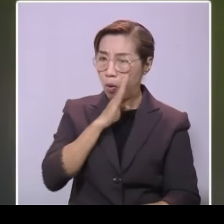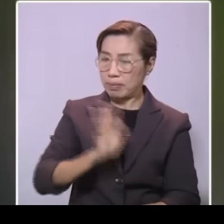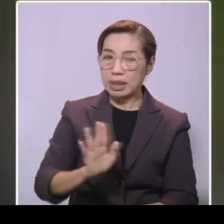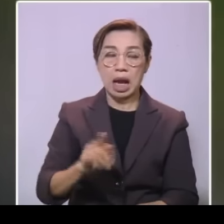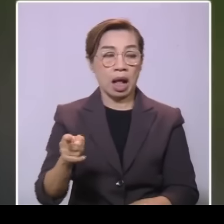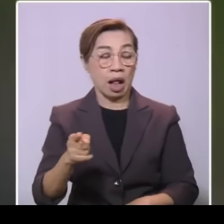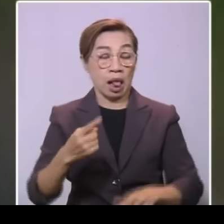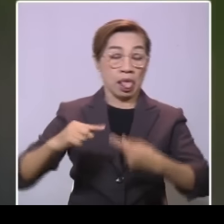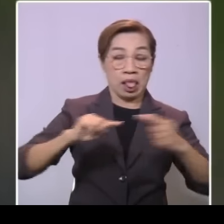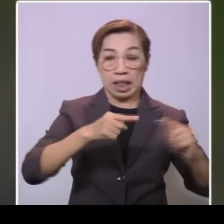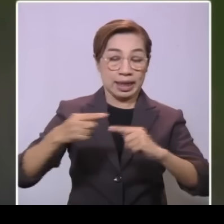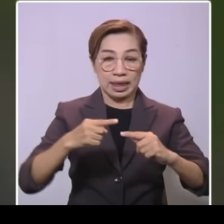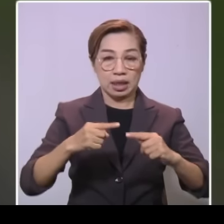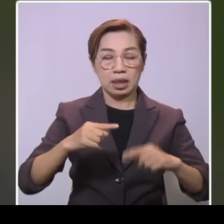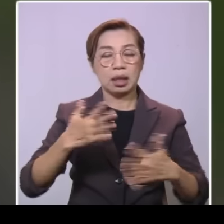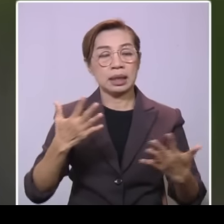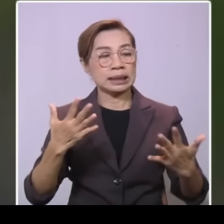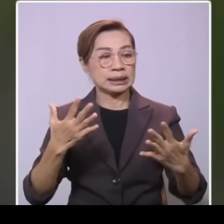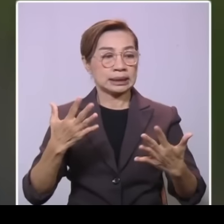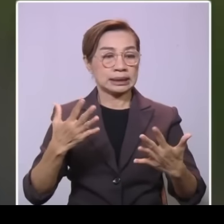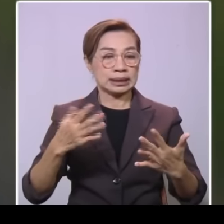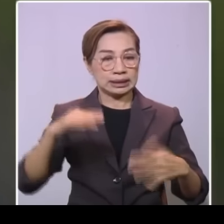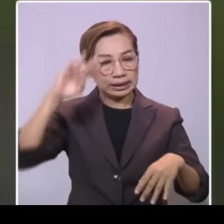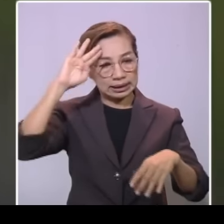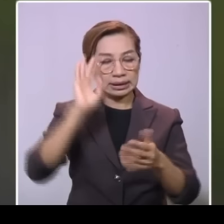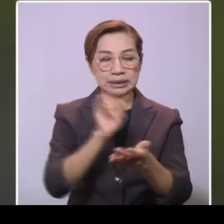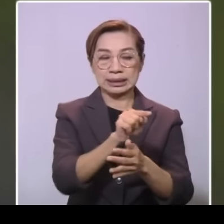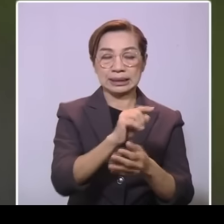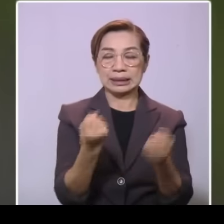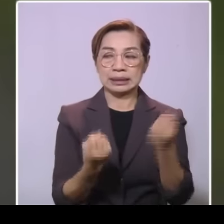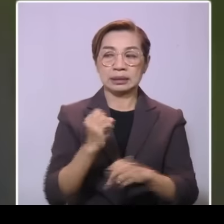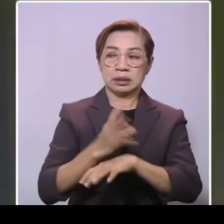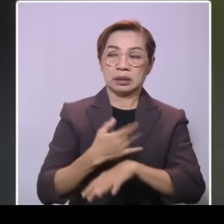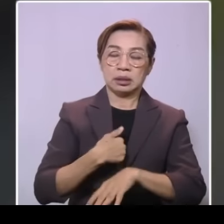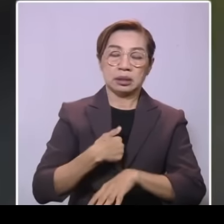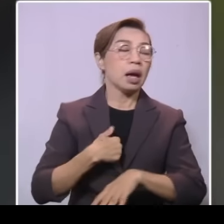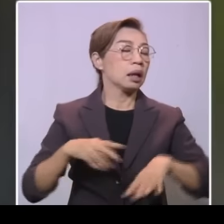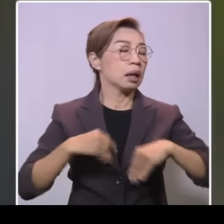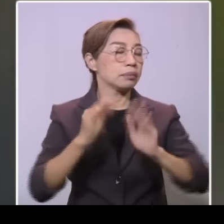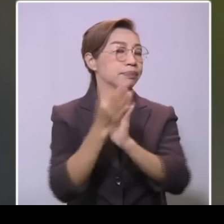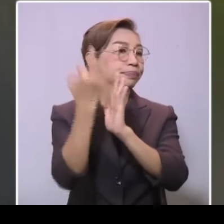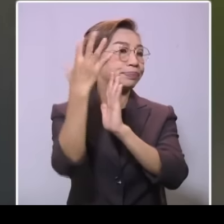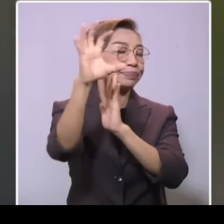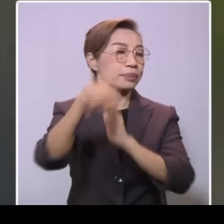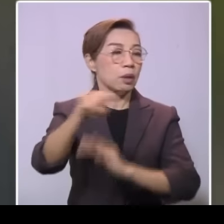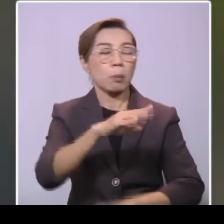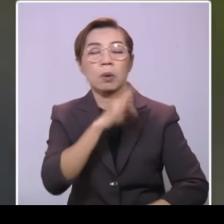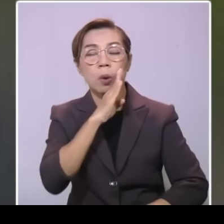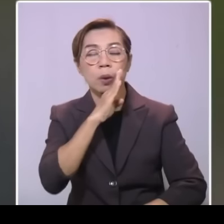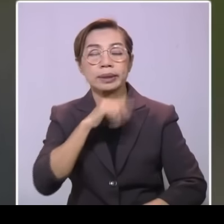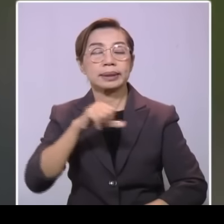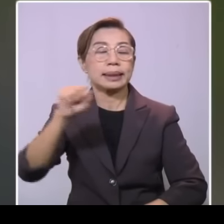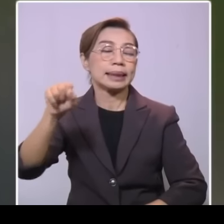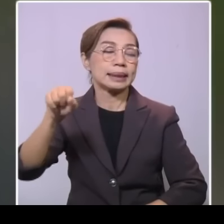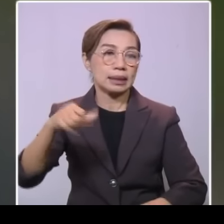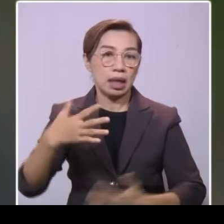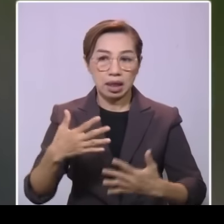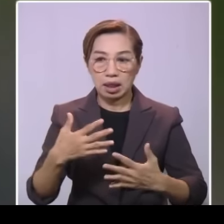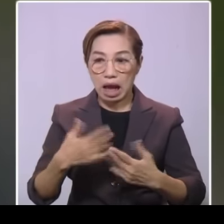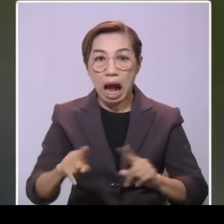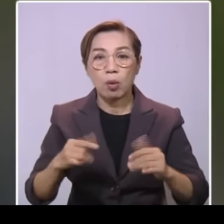โตแต่สุดท้ายเพื่อให้มันจบเรื่องอะค่ะทางร้อยตรีวิบูลเขาก็ยอมที่จะโพสต์แบบนั้นไปแต่ว่ามาวันนี้เหมือ